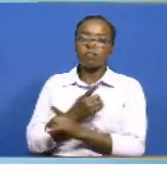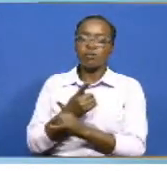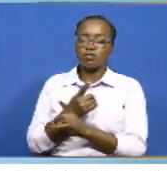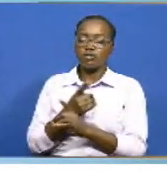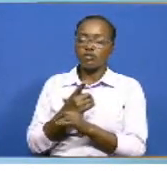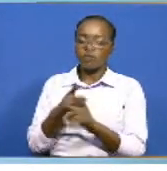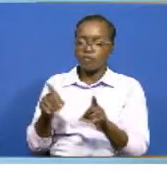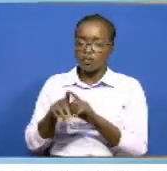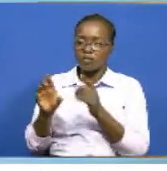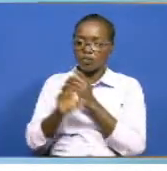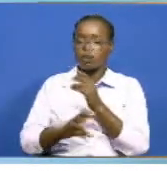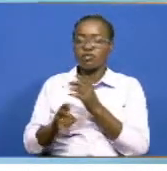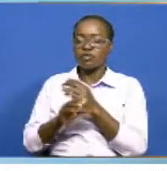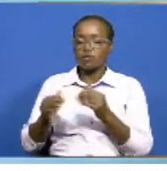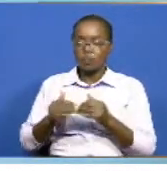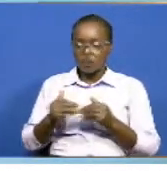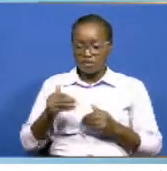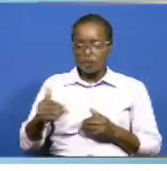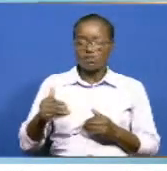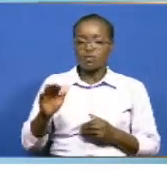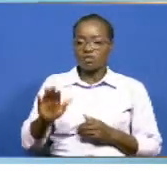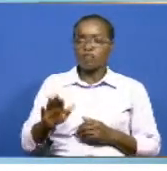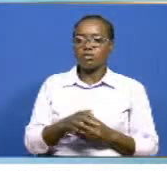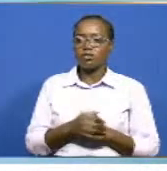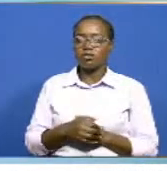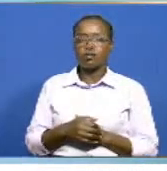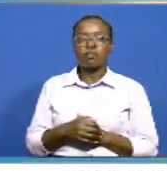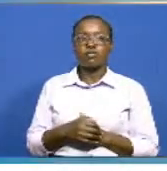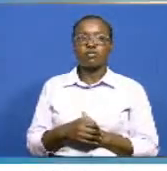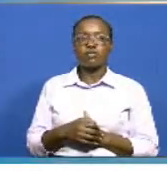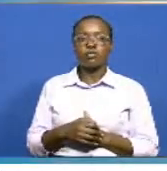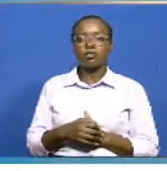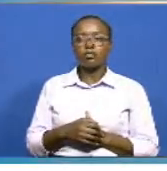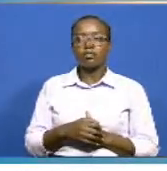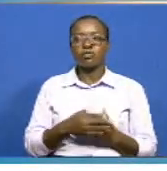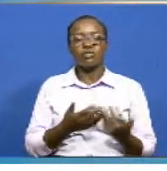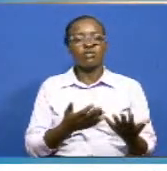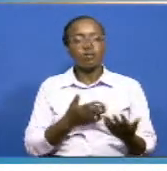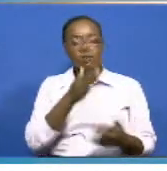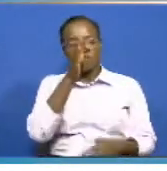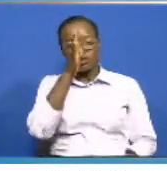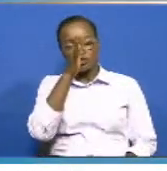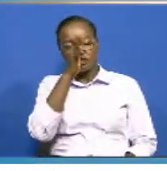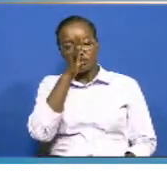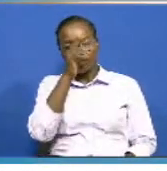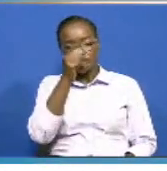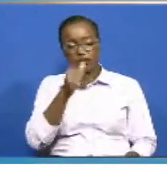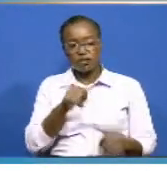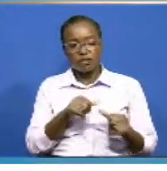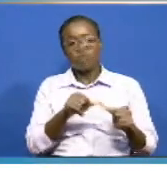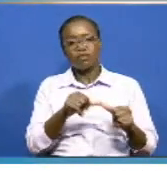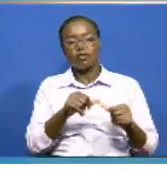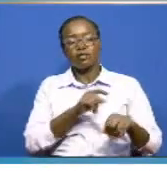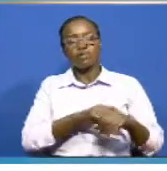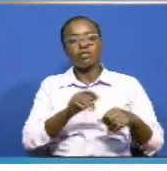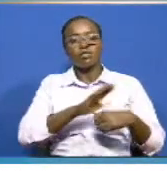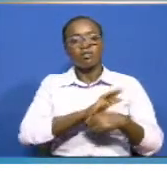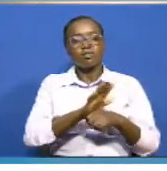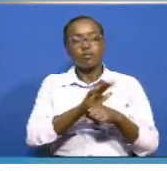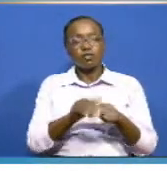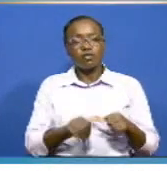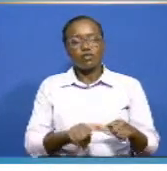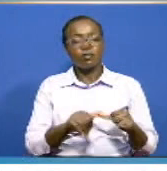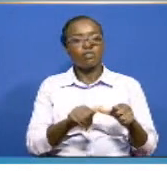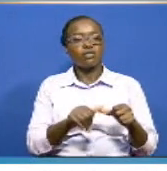kama nchi tumeweza kusonga hatua. Na kuna huu ucheshi ambao umekuwa ukienea wakati ambapo janga la COVID-19